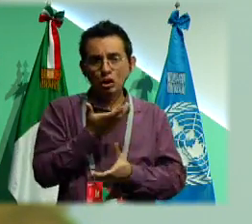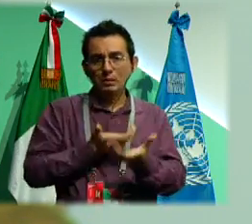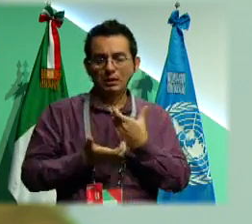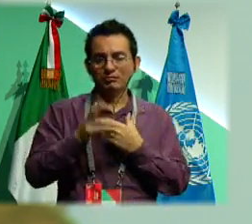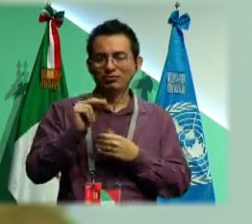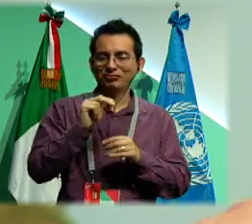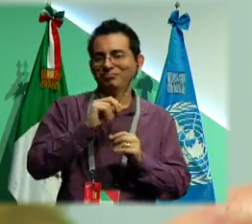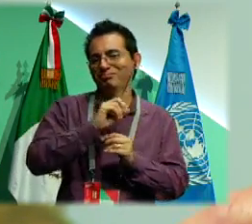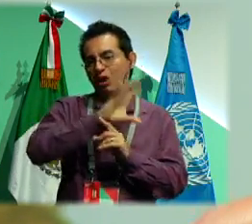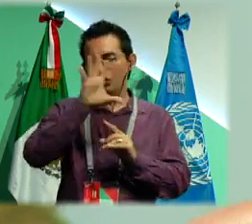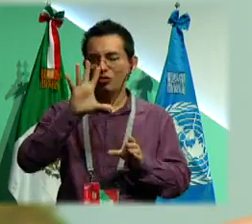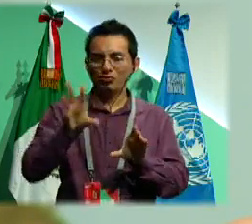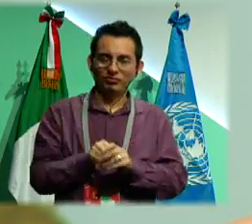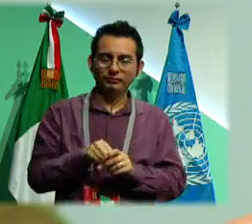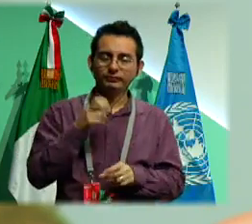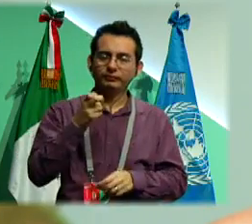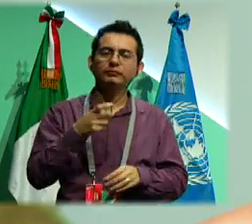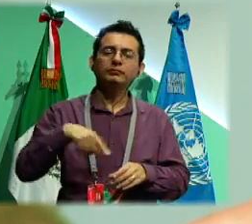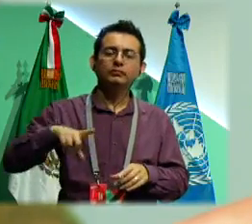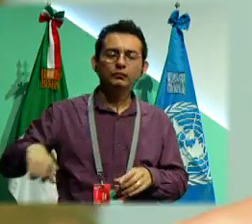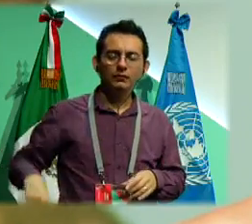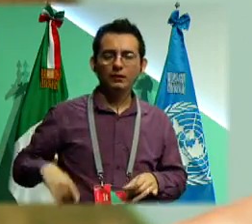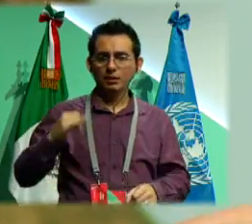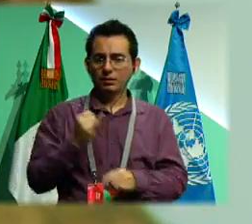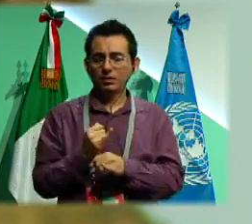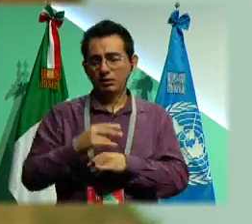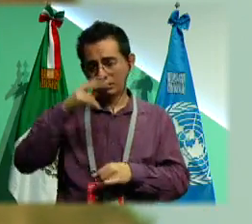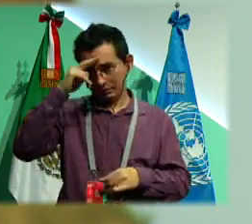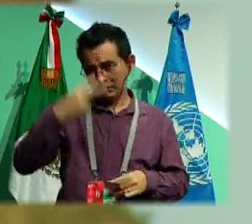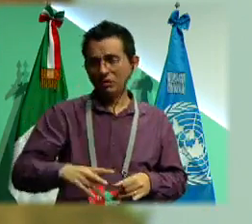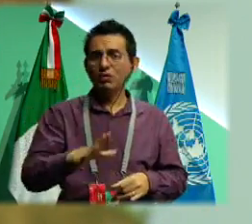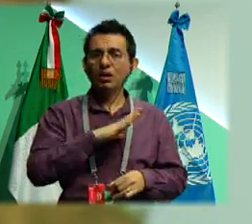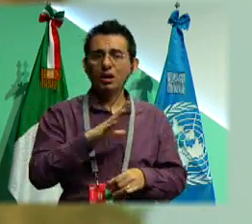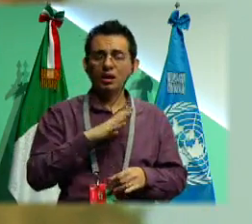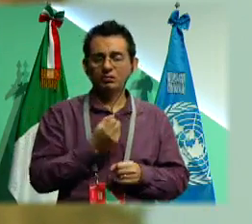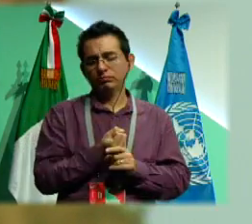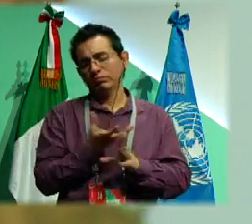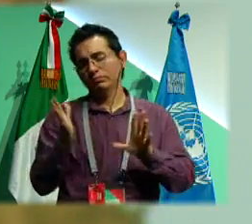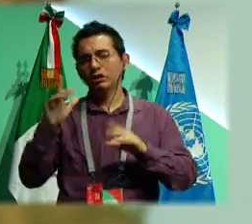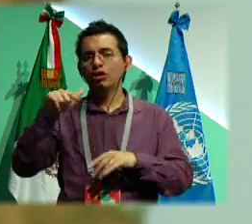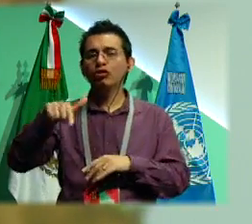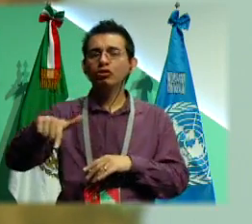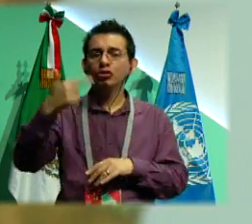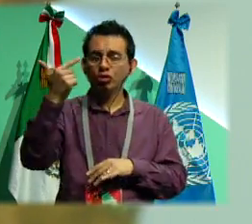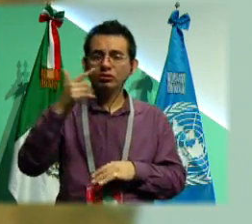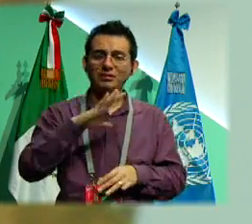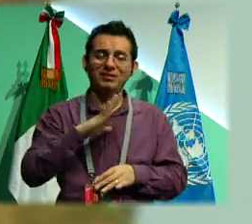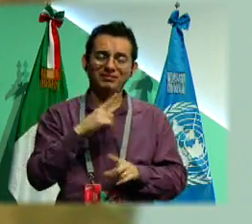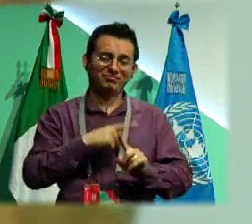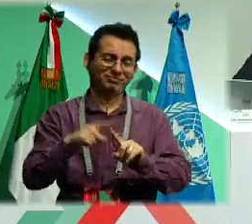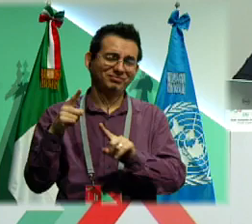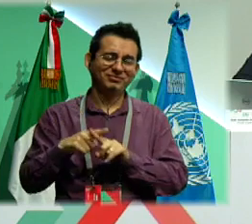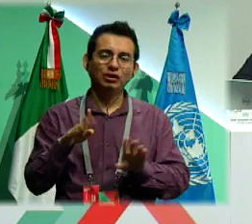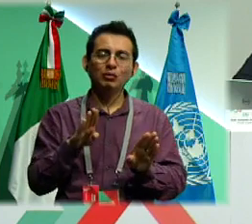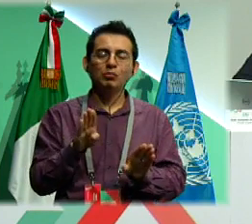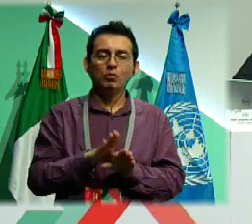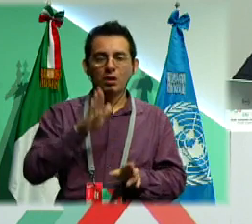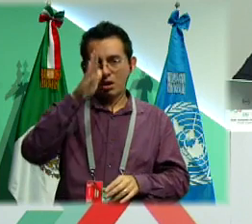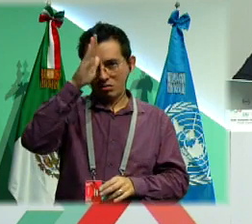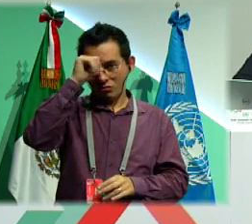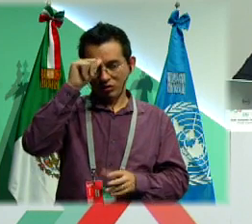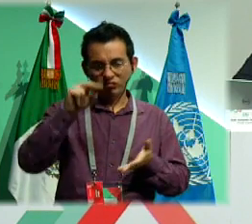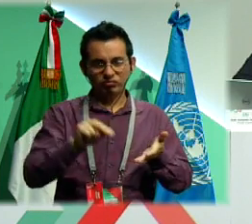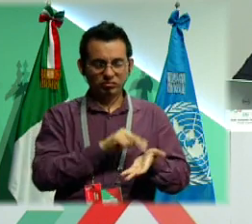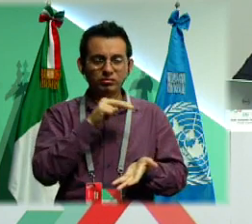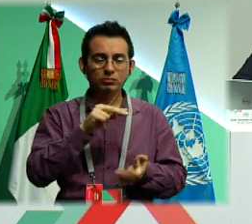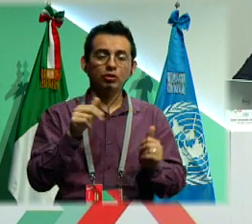l'Internet. En ce qui concerne les traités commerciaux et la gouvernance de l'Internet, nous avons 12 traités au Mexique d'accords